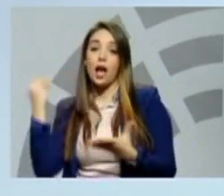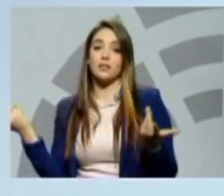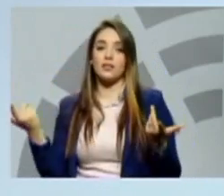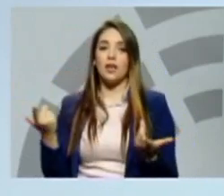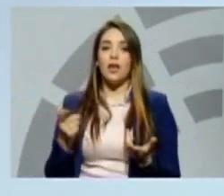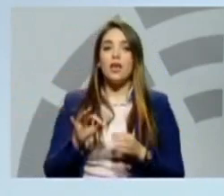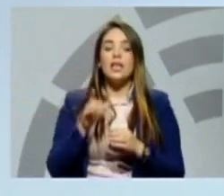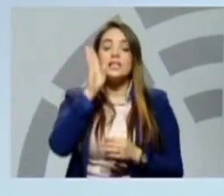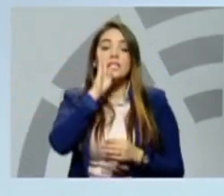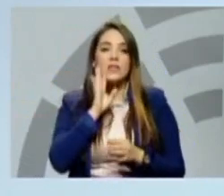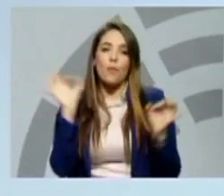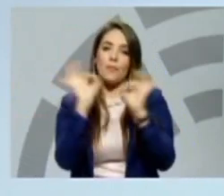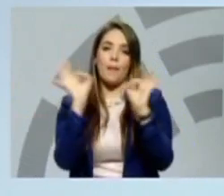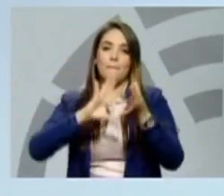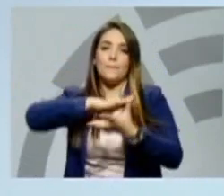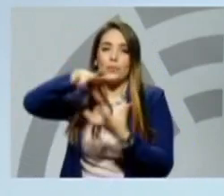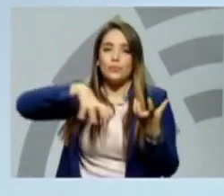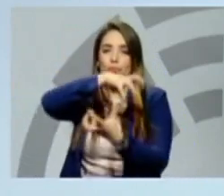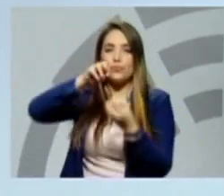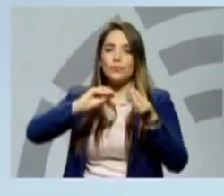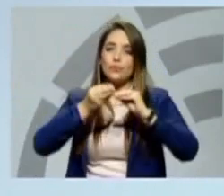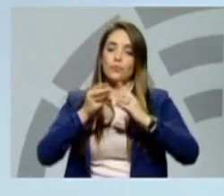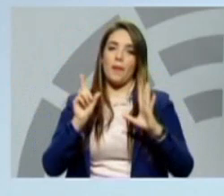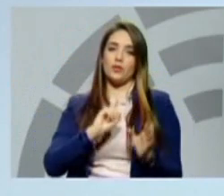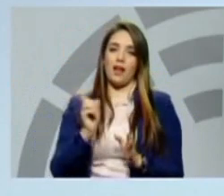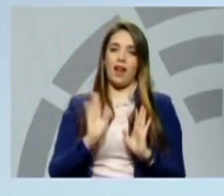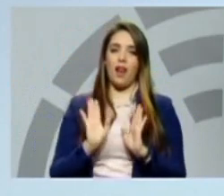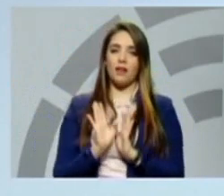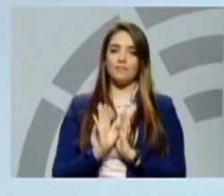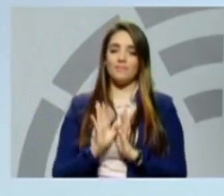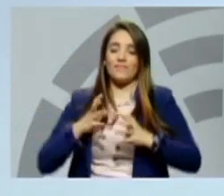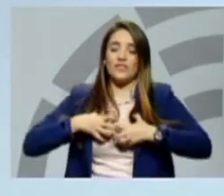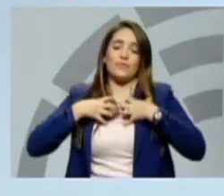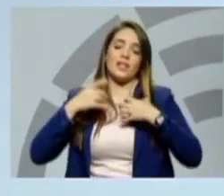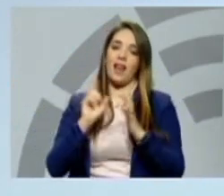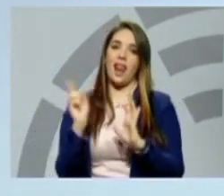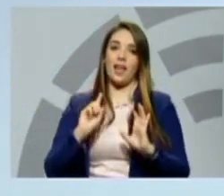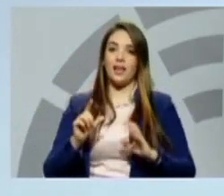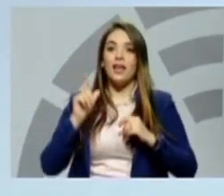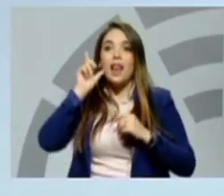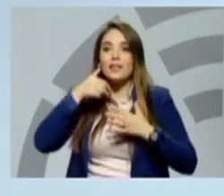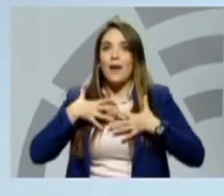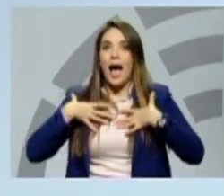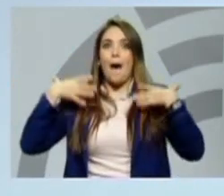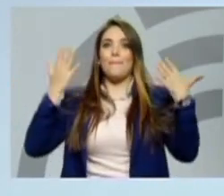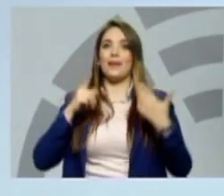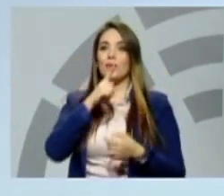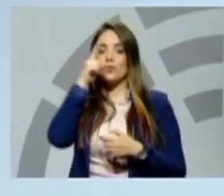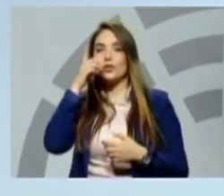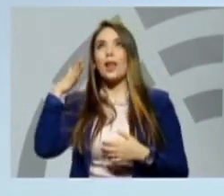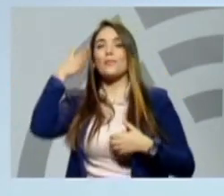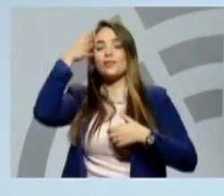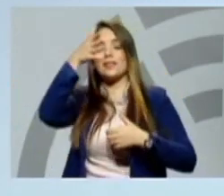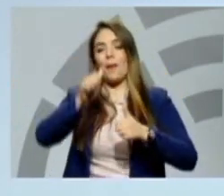الفوضى تتسرب والقلق والشك يزيد فرواحنا في بلادنا خيرنا تحت سقينا